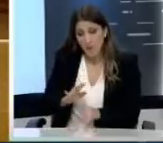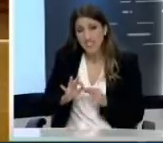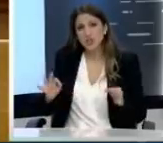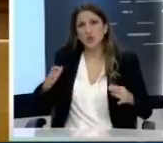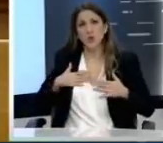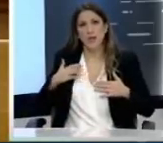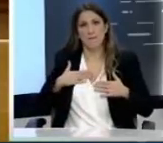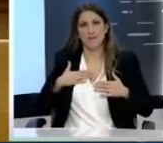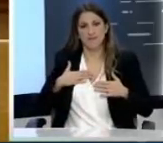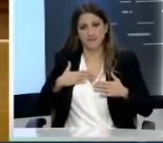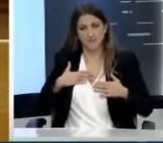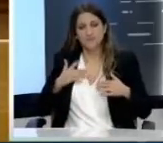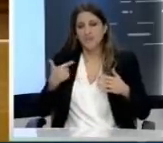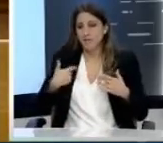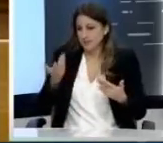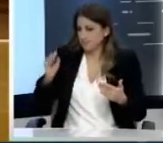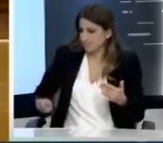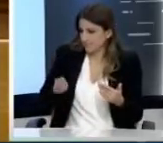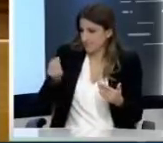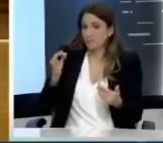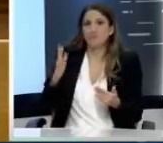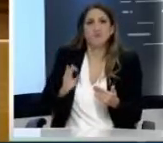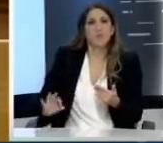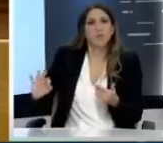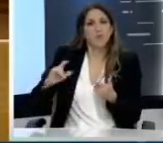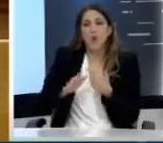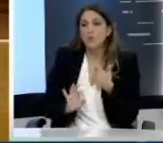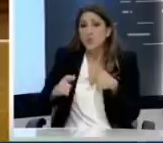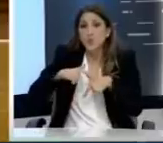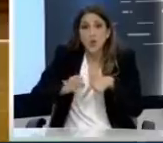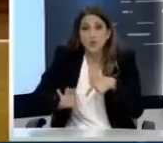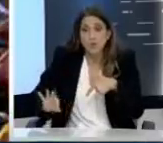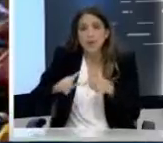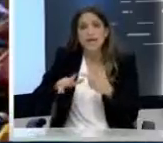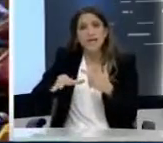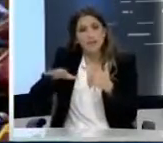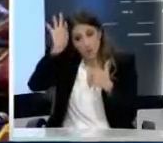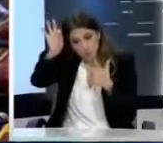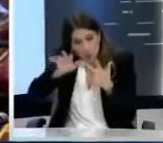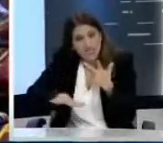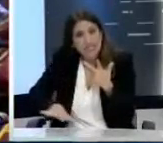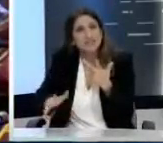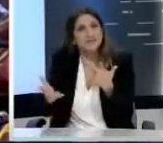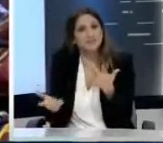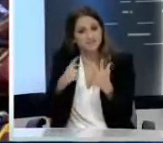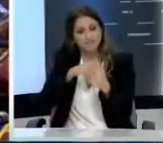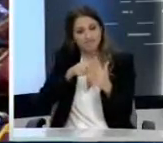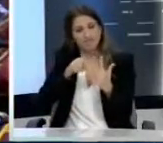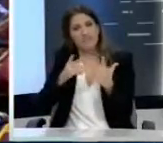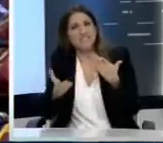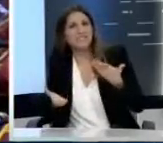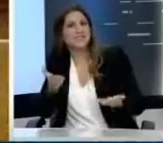μας αφήγημα, από πού ερχόμαστε, πού είμαστε και πού θέλουμε να πάμε και να το